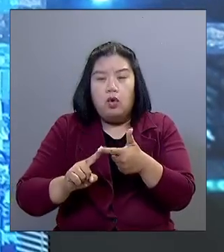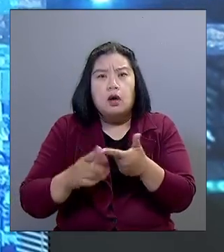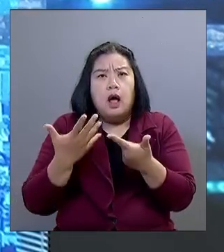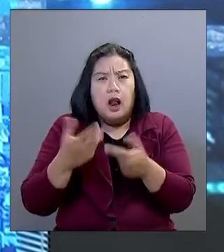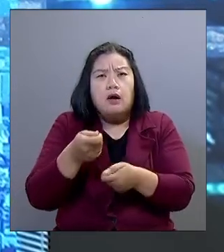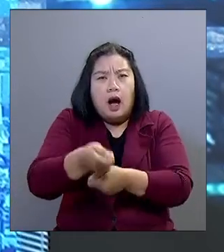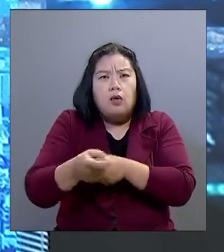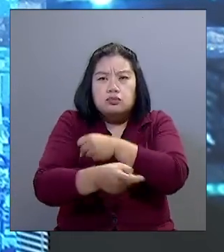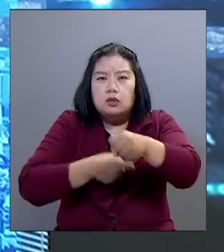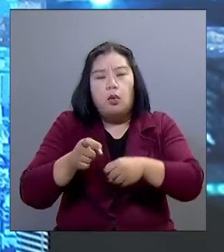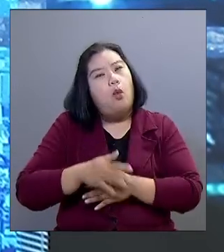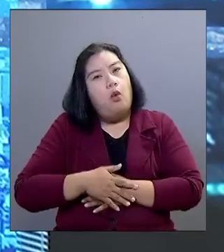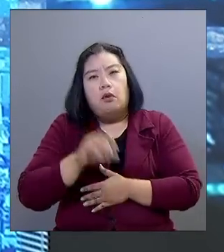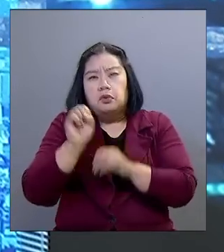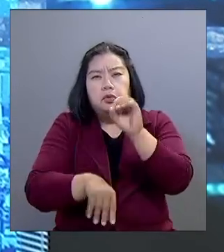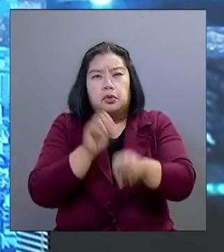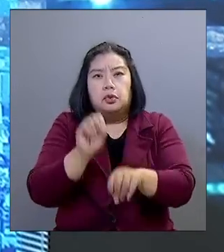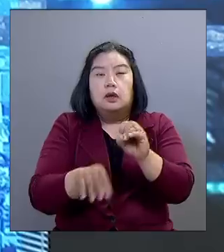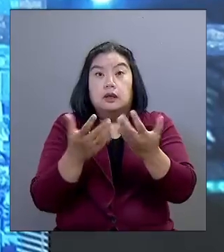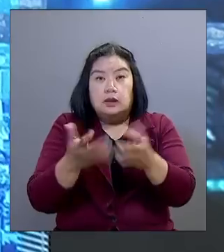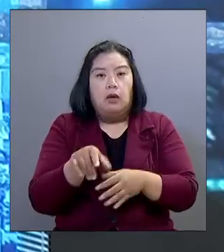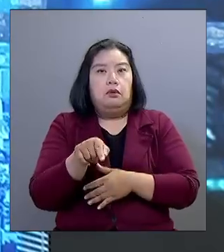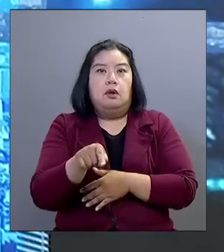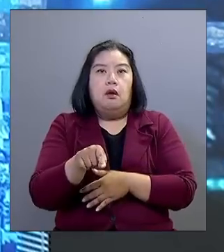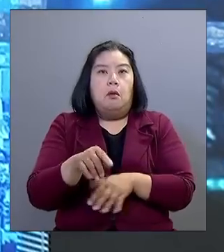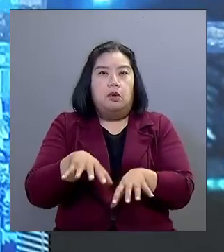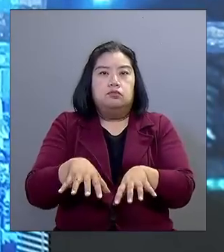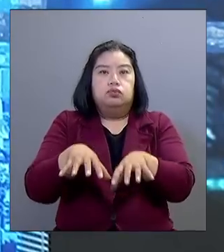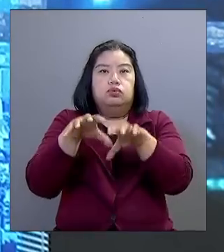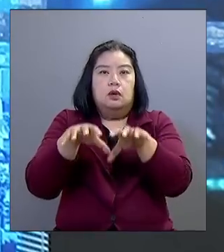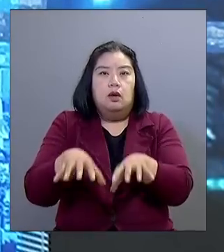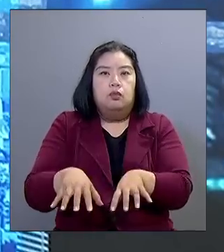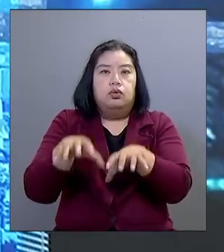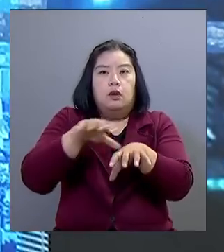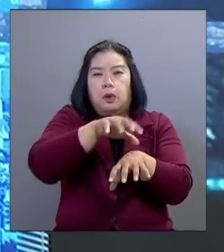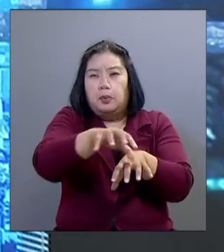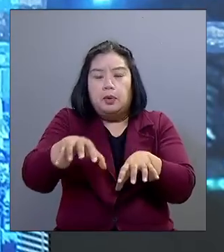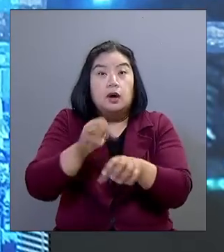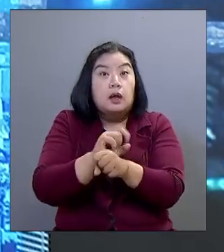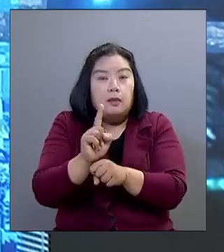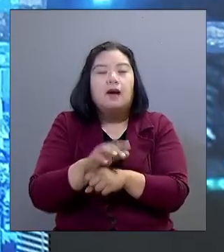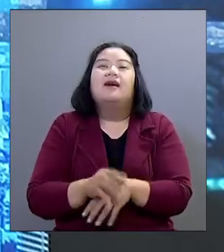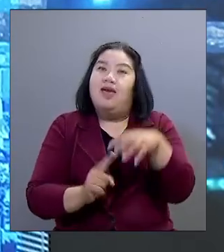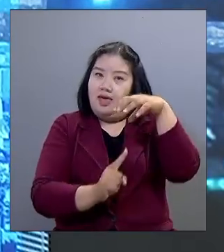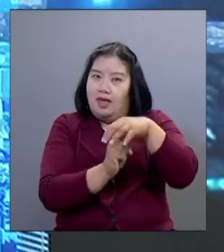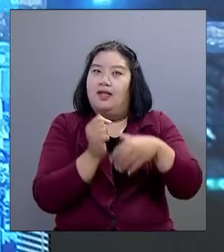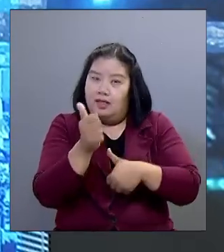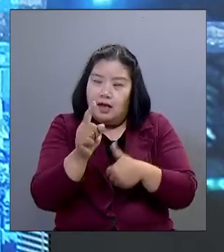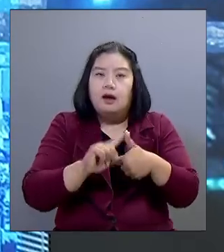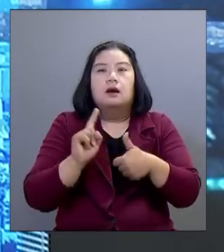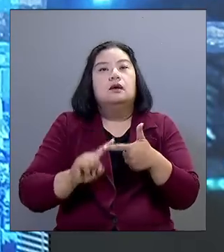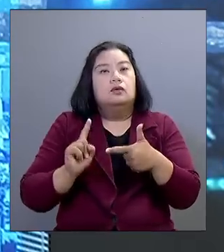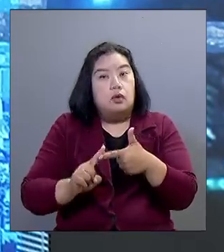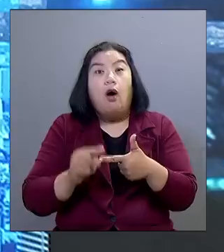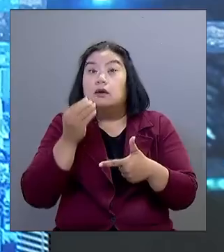เกี่ยวข้าวเนี่ยเยอะมากทีนี้พอเหลือจากการเกี่ยวข้าวแล้วฟางข้าวต่างๆเอาไปทําอะไรได้เอาไปเพาะเห็ดได้เอาไปทําในเรื่องของอ